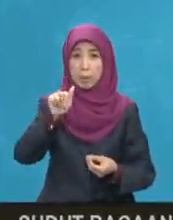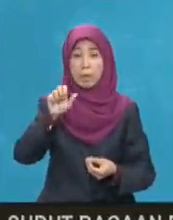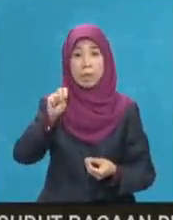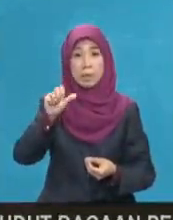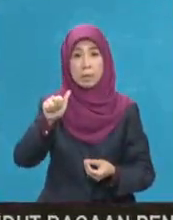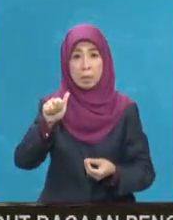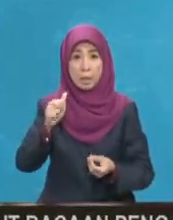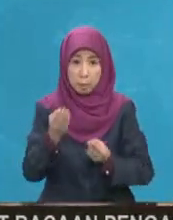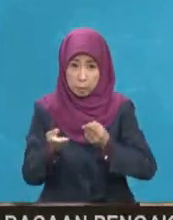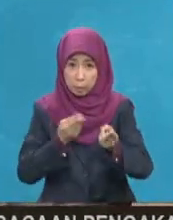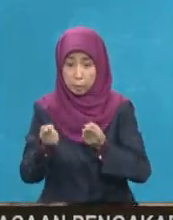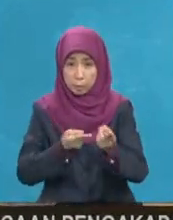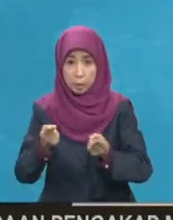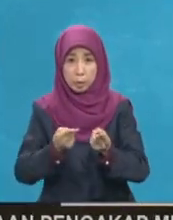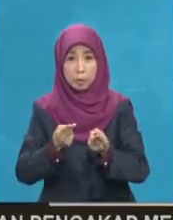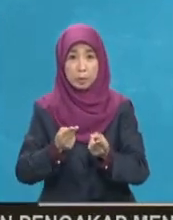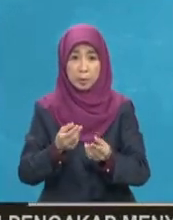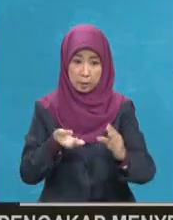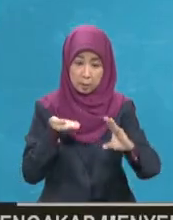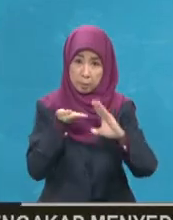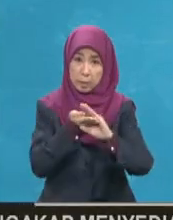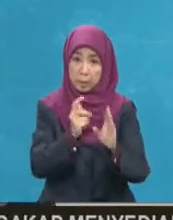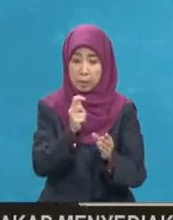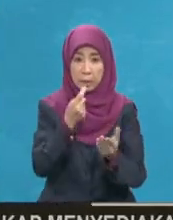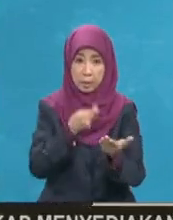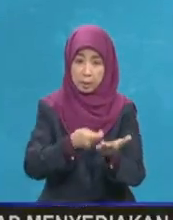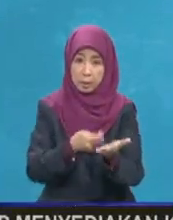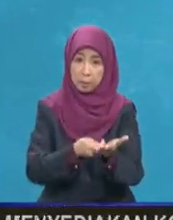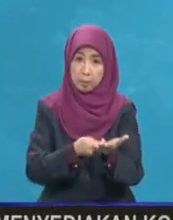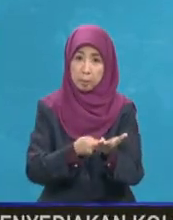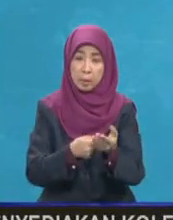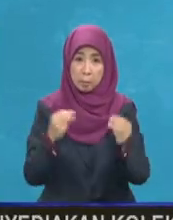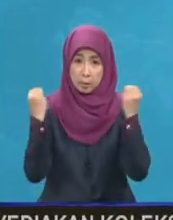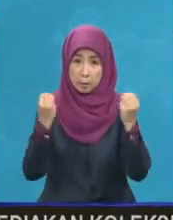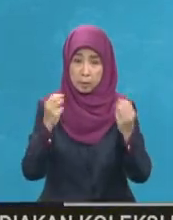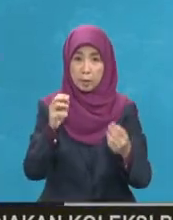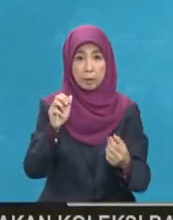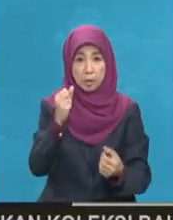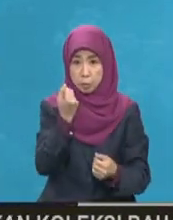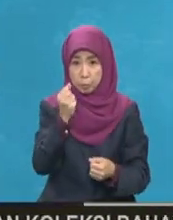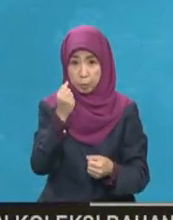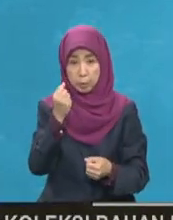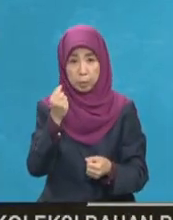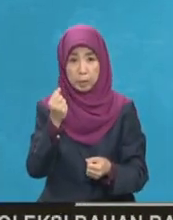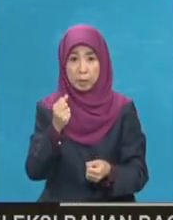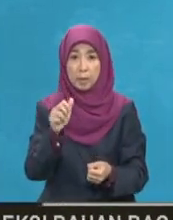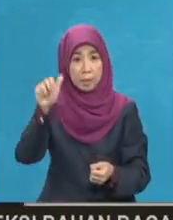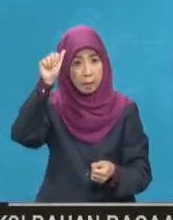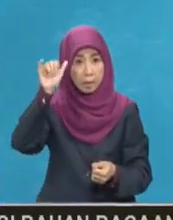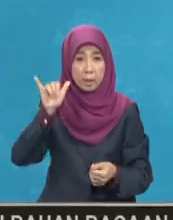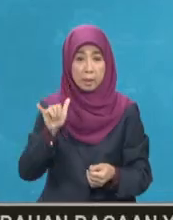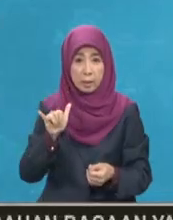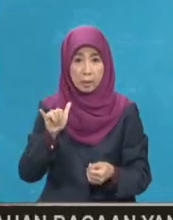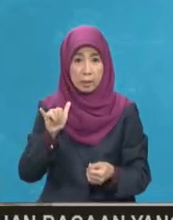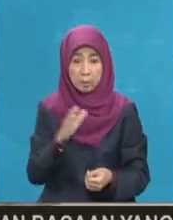Yayasan Sultan Haji Hassanal Bolkiah pada majelis ini juga 10 orang anak yatim dari warga kaki tangan Taemin